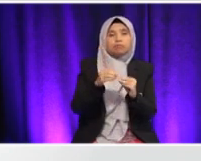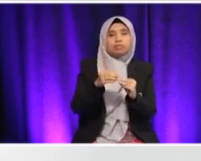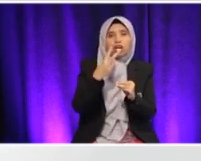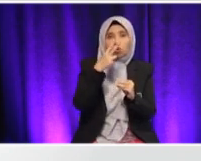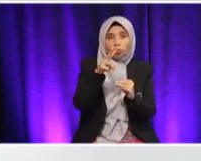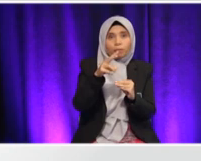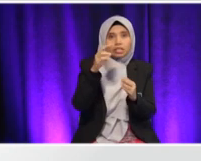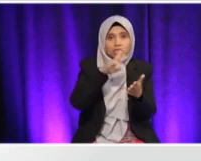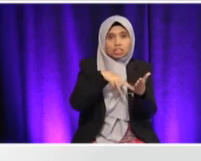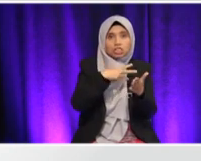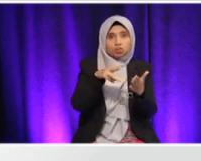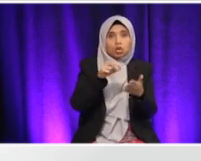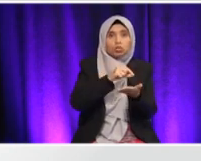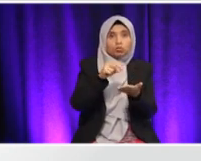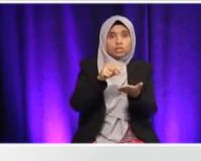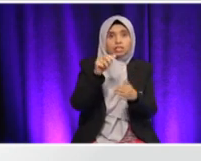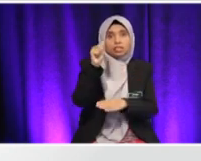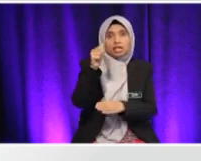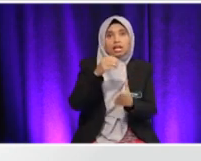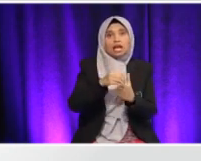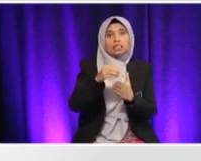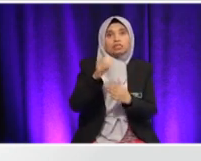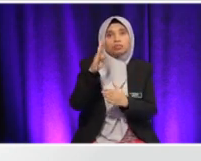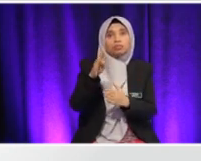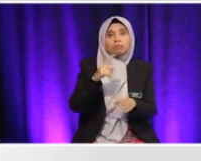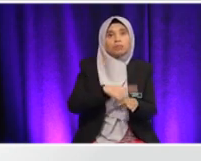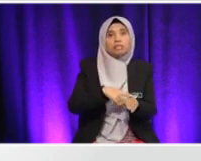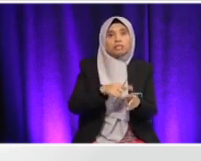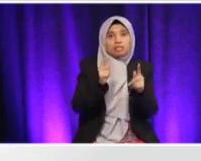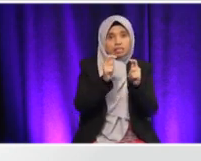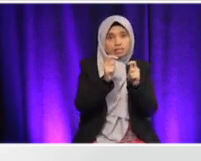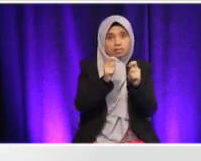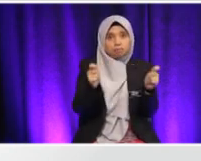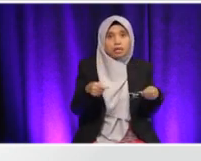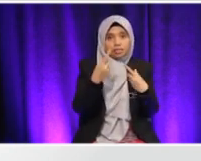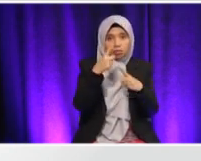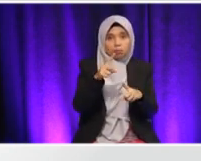betul dengan menuliskan E atau B pada ruang jawaban Tuliskan